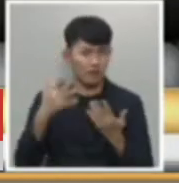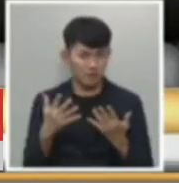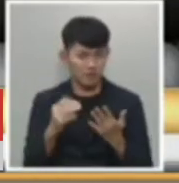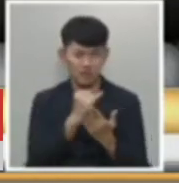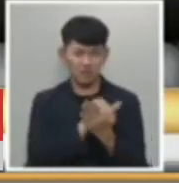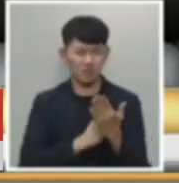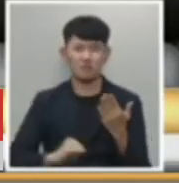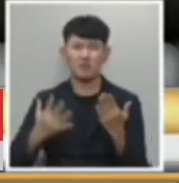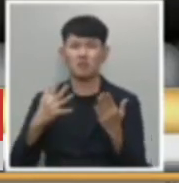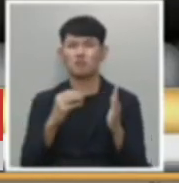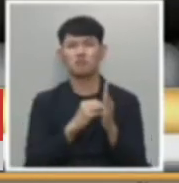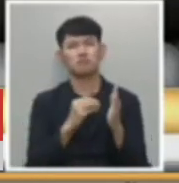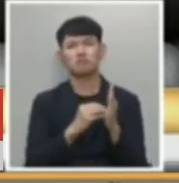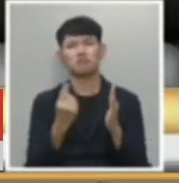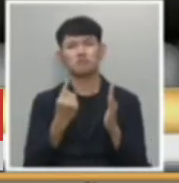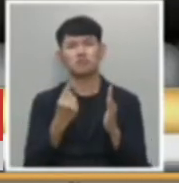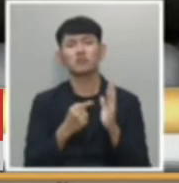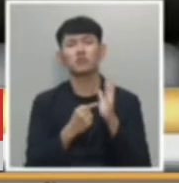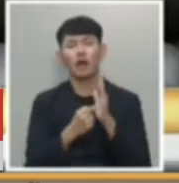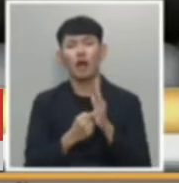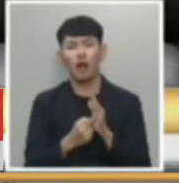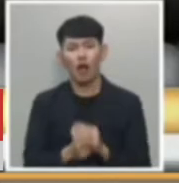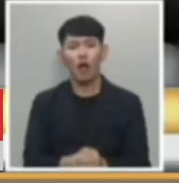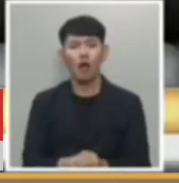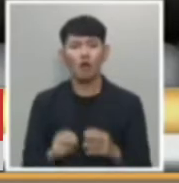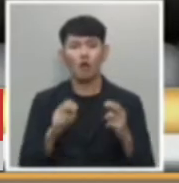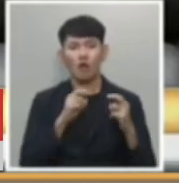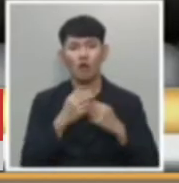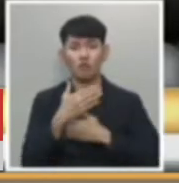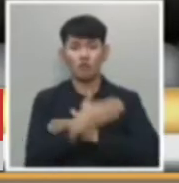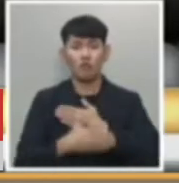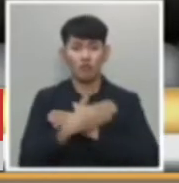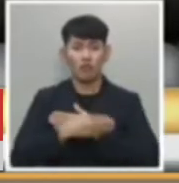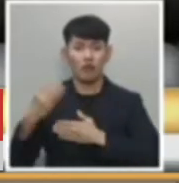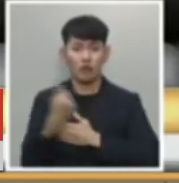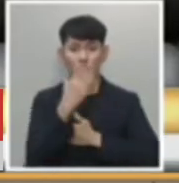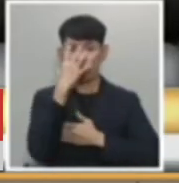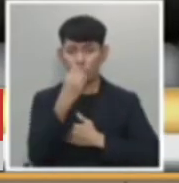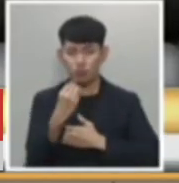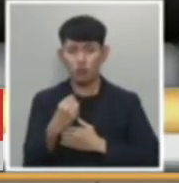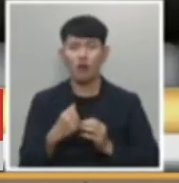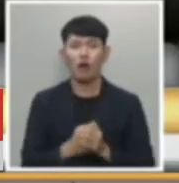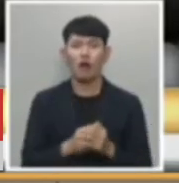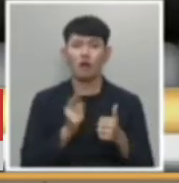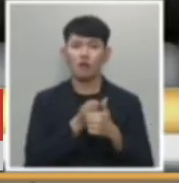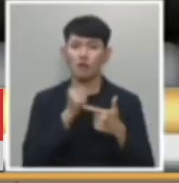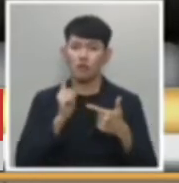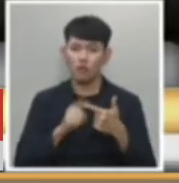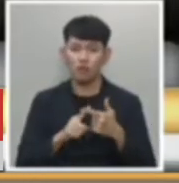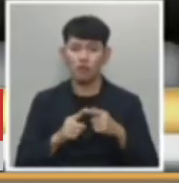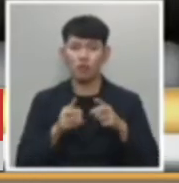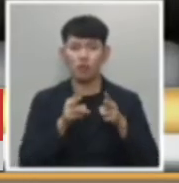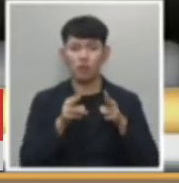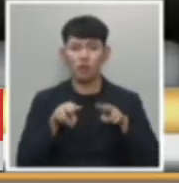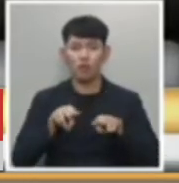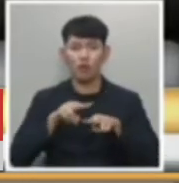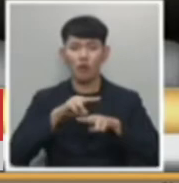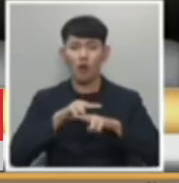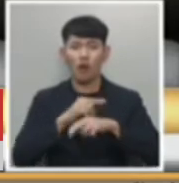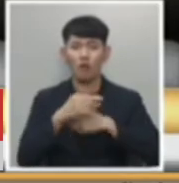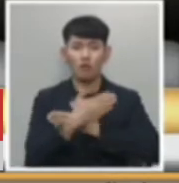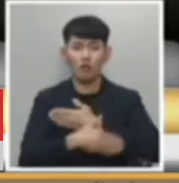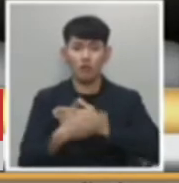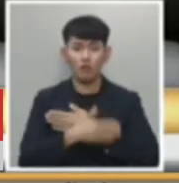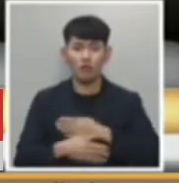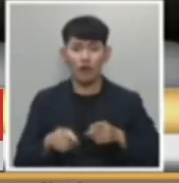ต์ต่างๆนะครับไม่ว่าจะเป็นรถไฟความเร็วสูง EC หรือรถไฟฟ้ารางคู่หรืออะไรต่างๆนะครับซึ่งในหลายส่ว